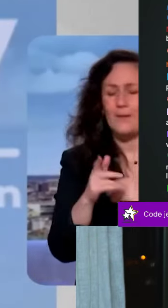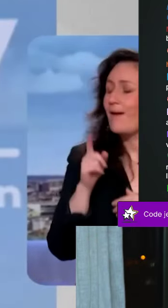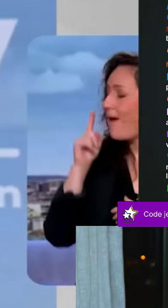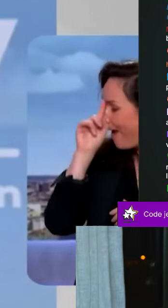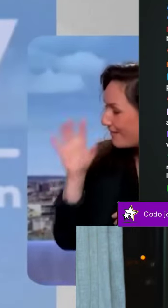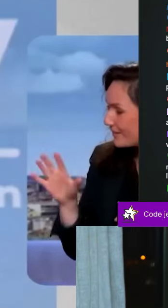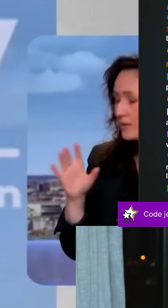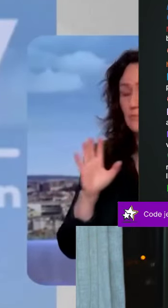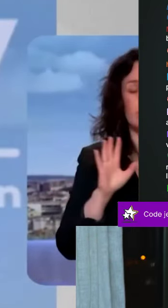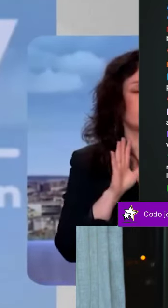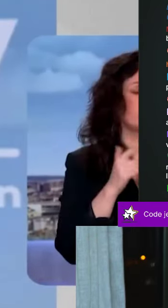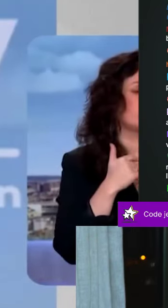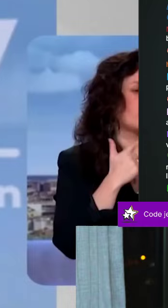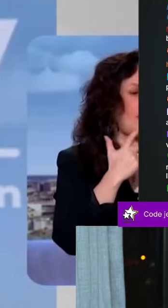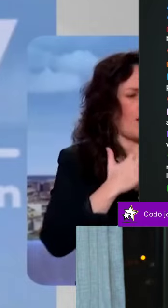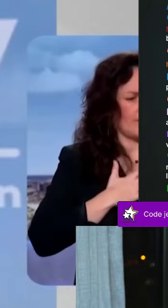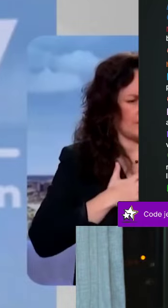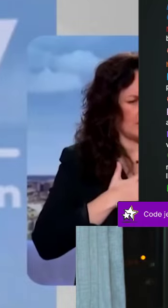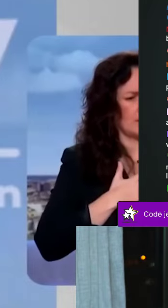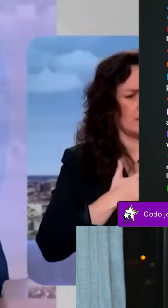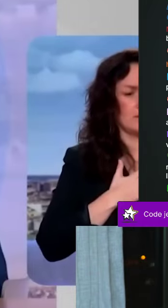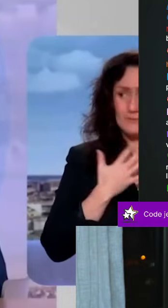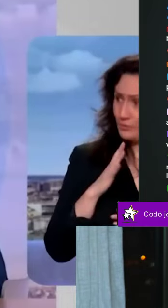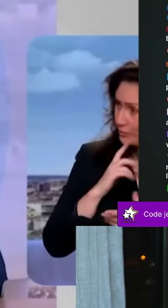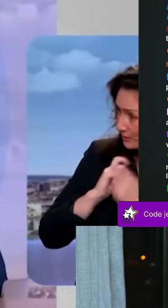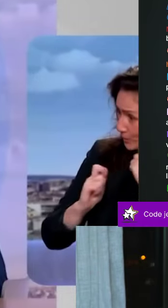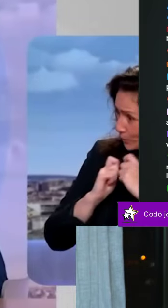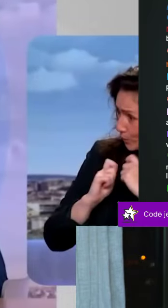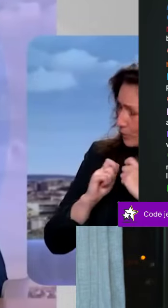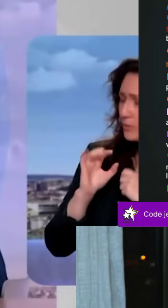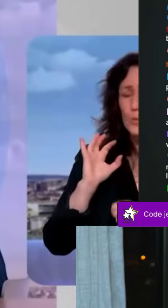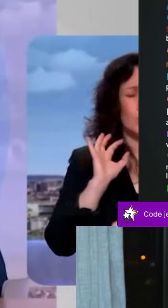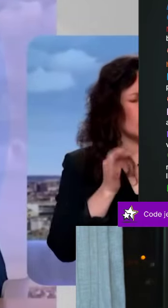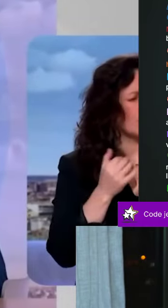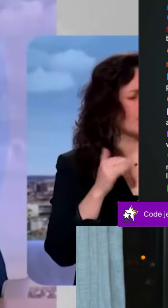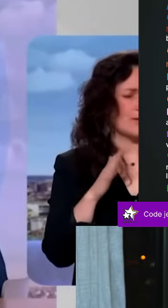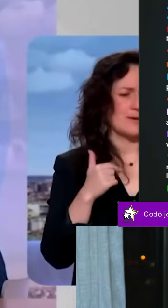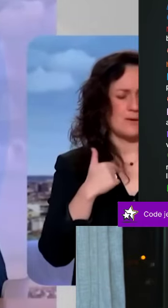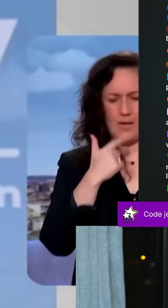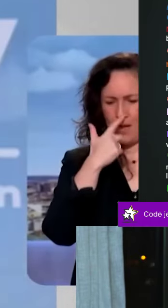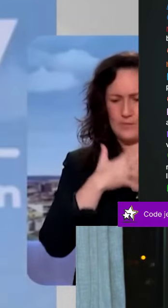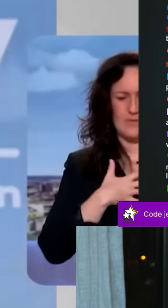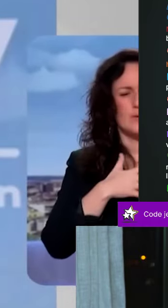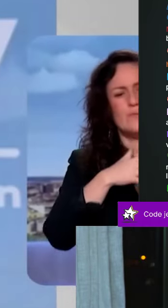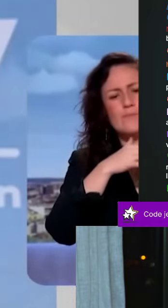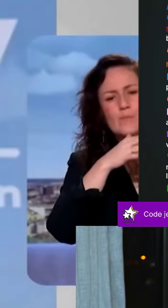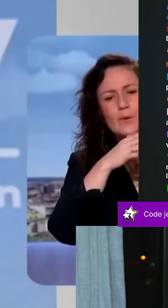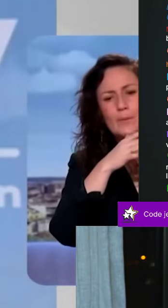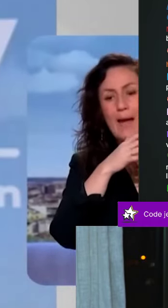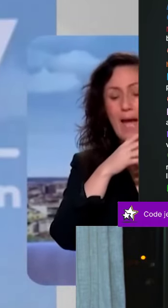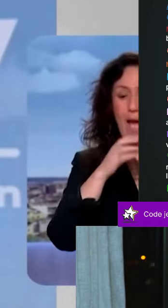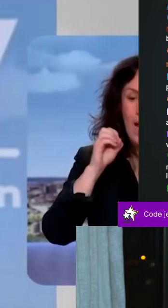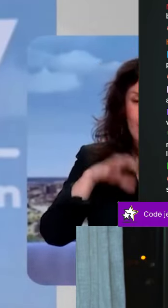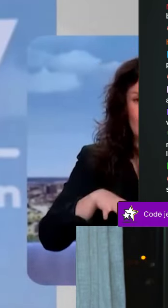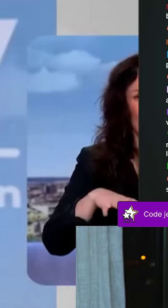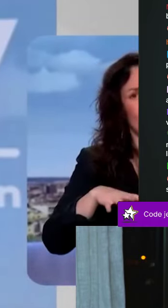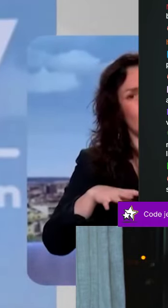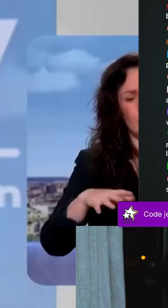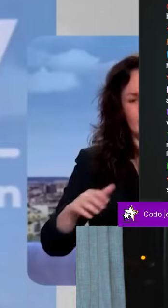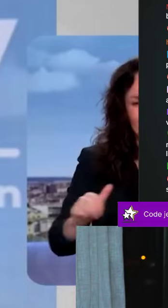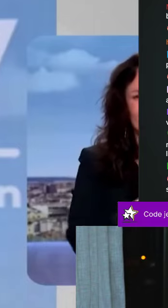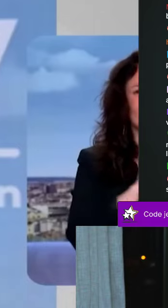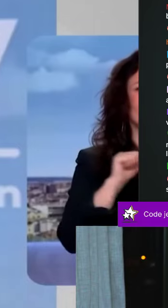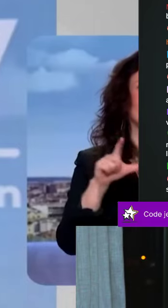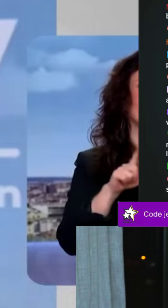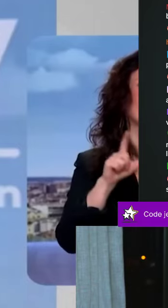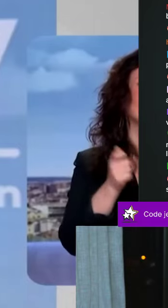sentiment mais évidemment mais mon sentiment c'est qu'il ne peut pas être question de renoncer à l'abrogation de la réforme des retraites et du